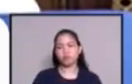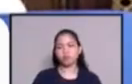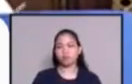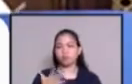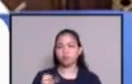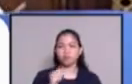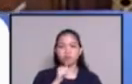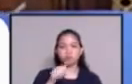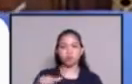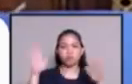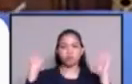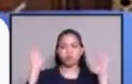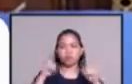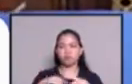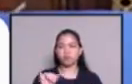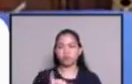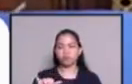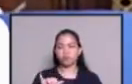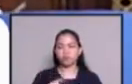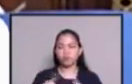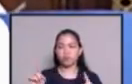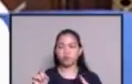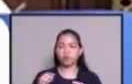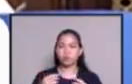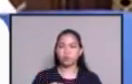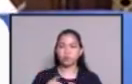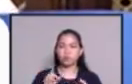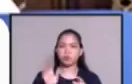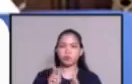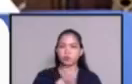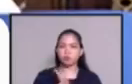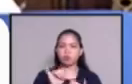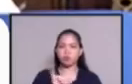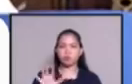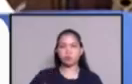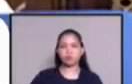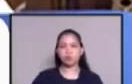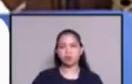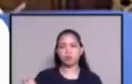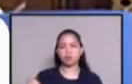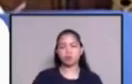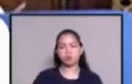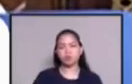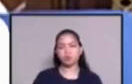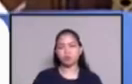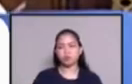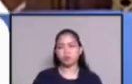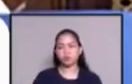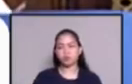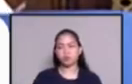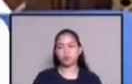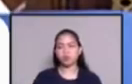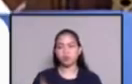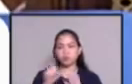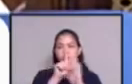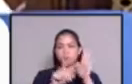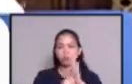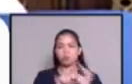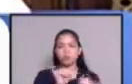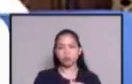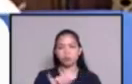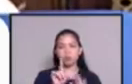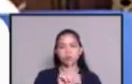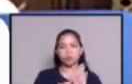if you don't surrender, you put up a good fight, I'll kill you like a dog. Wala akong, the law is the law is the